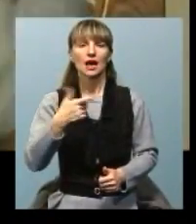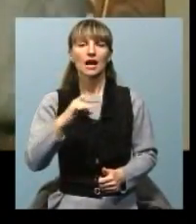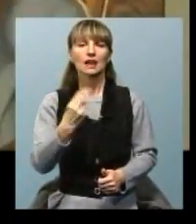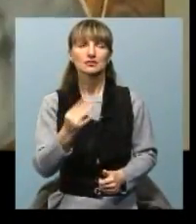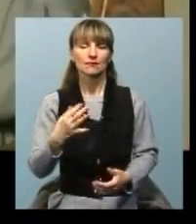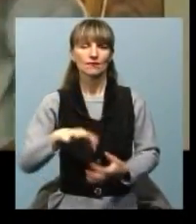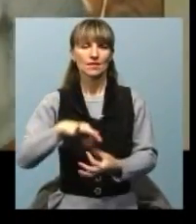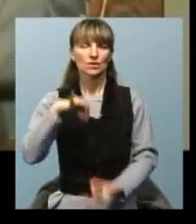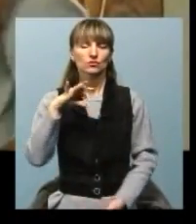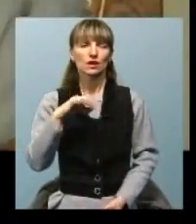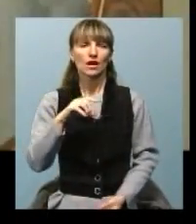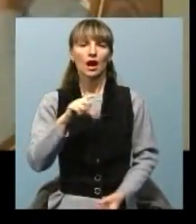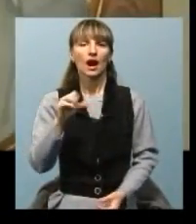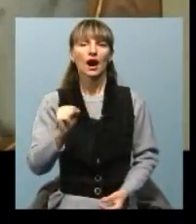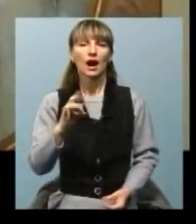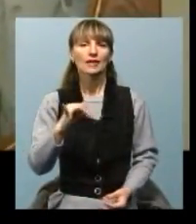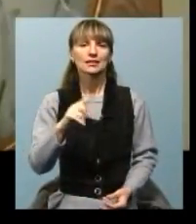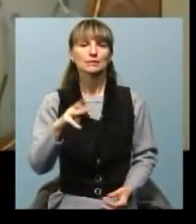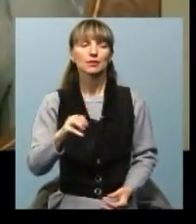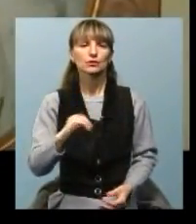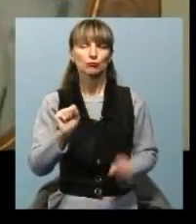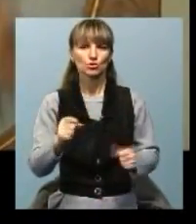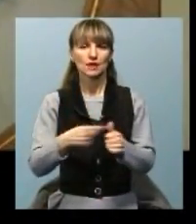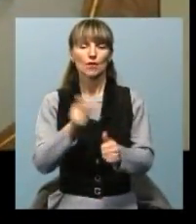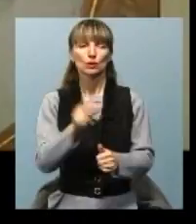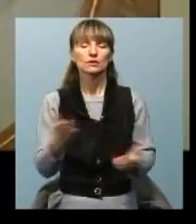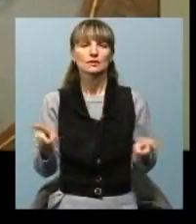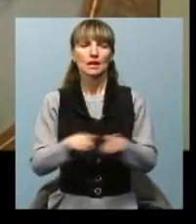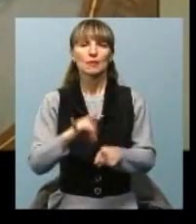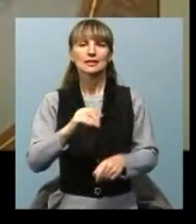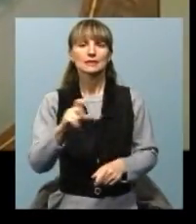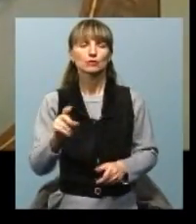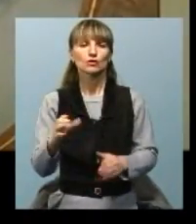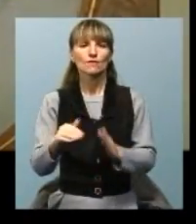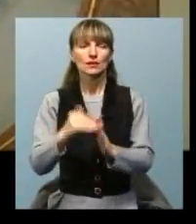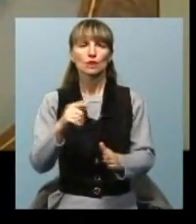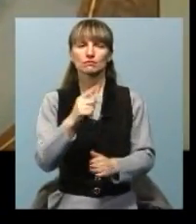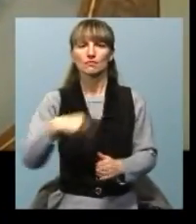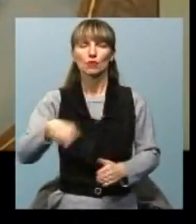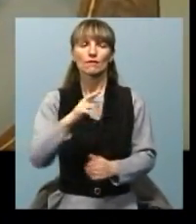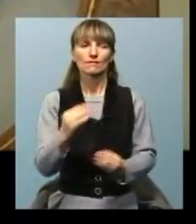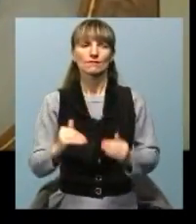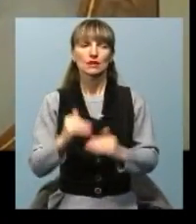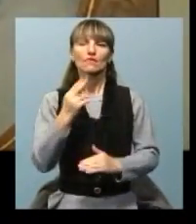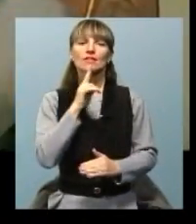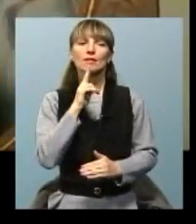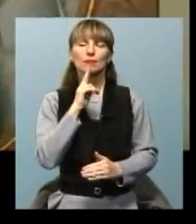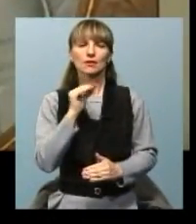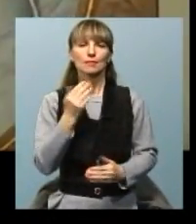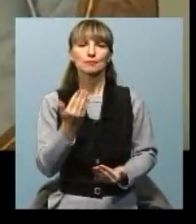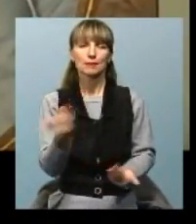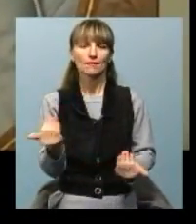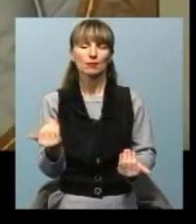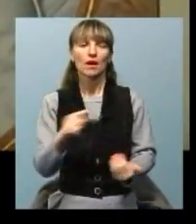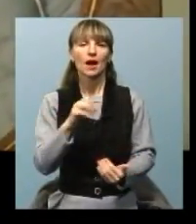витонченості. Харизматичною можна назвати людину з такими рисами, що викликають у навколишніх високу увагу та привабливість.